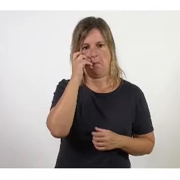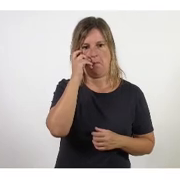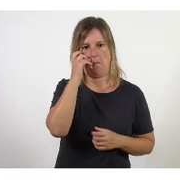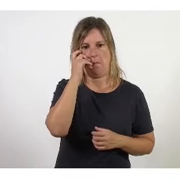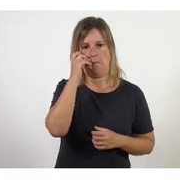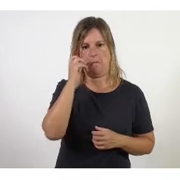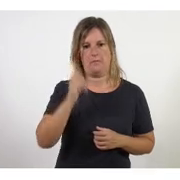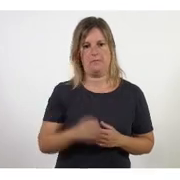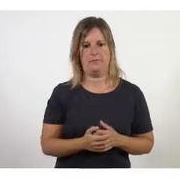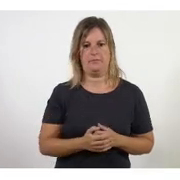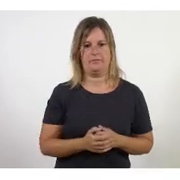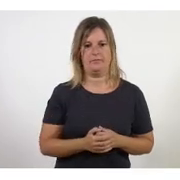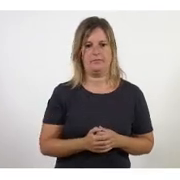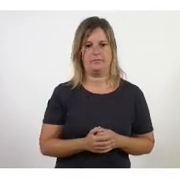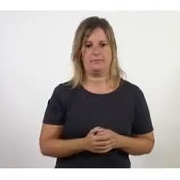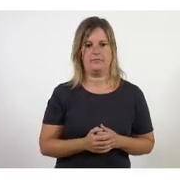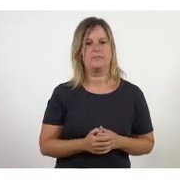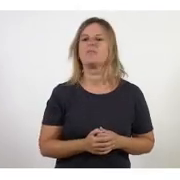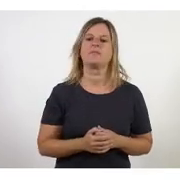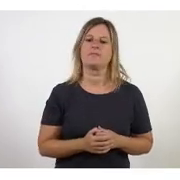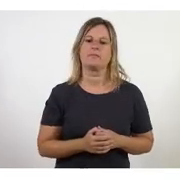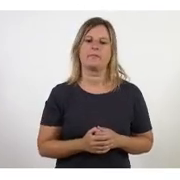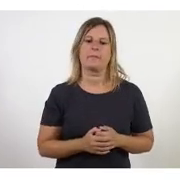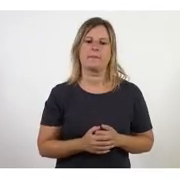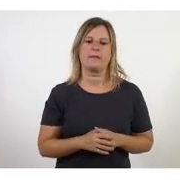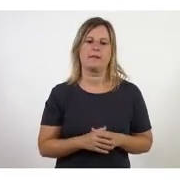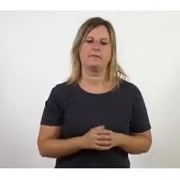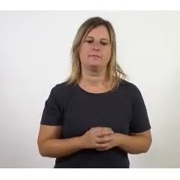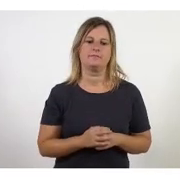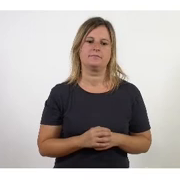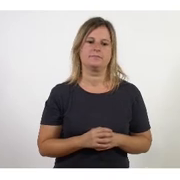Agenda 2030 pel desenvolupament. Vale. Més o menys, vale? Fins aquí.